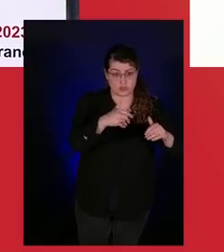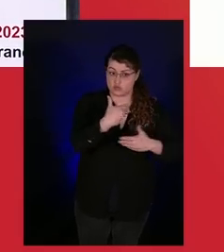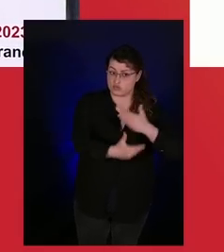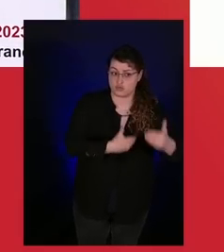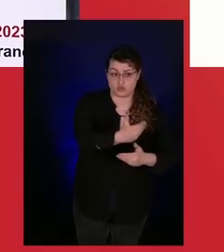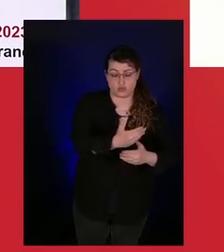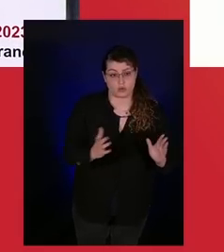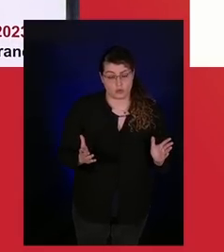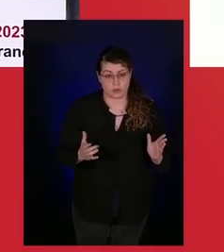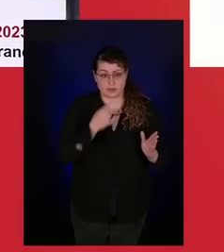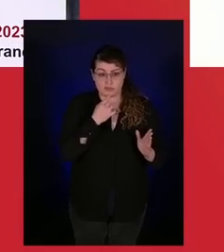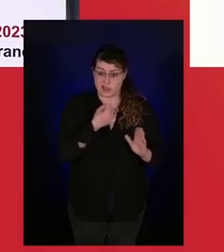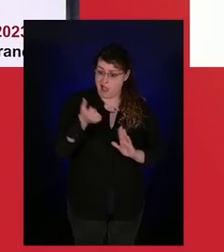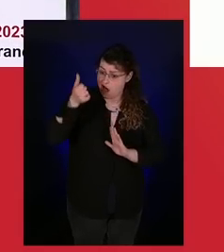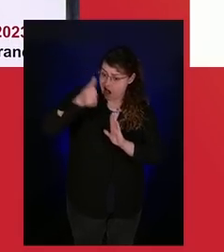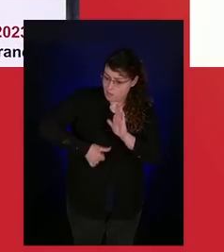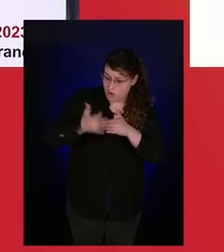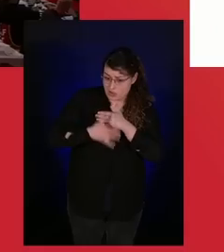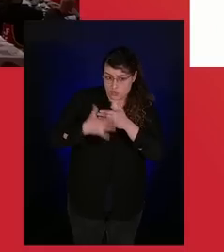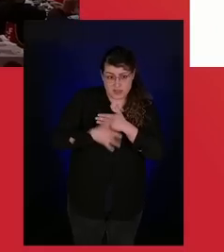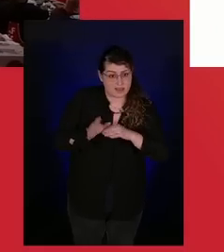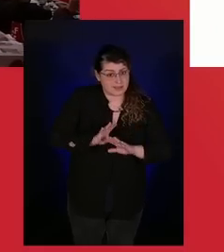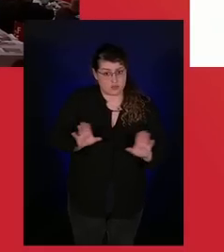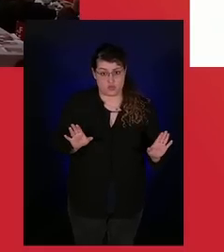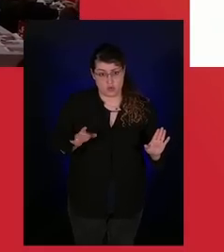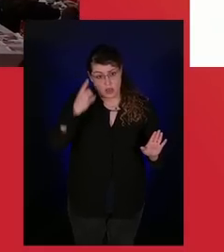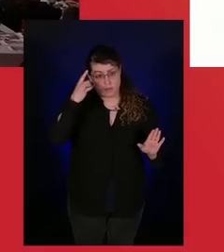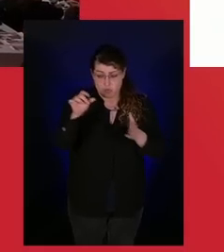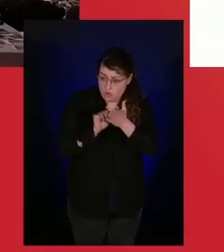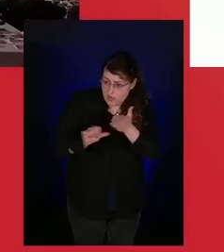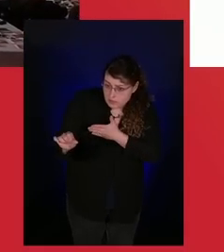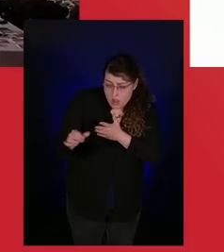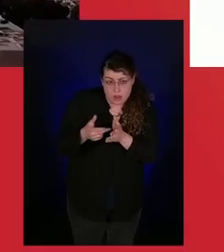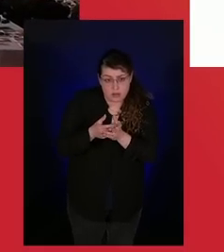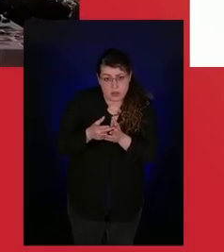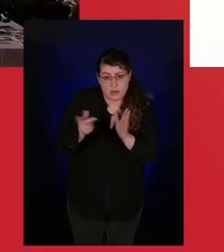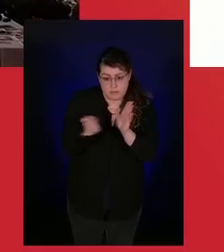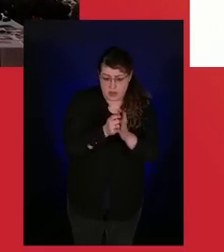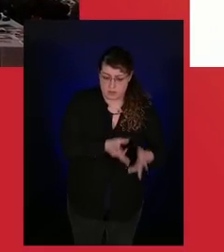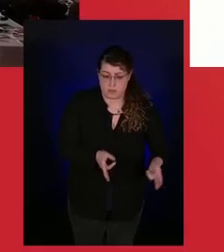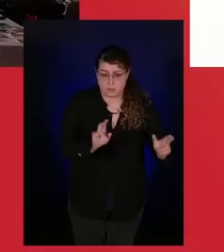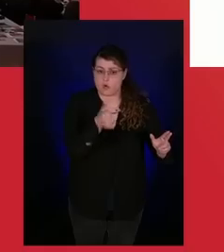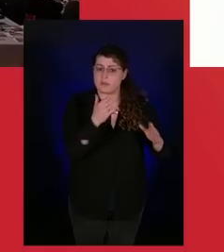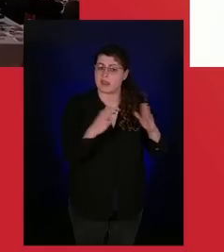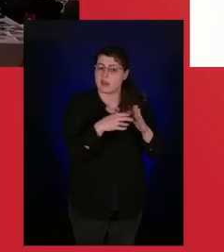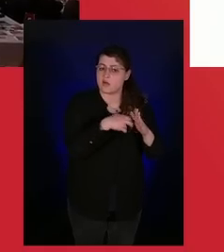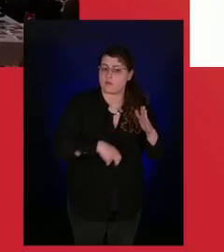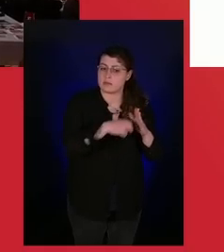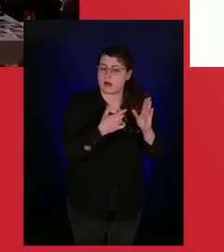permis d'avoir qu'un mois de retard dans les reversements pendant la période du premier confinement en